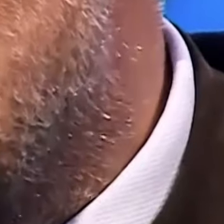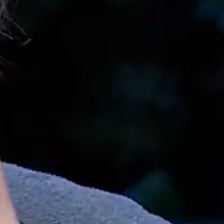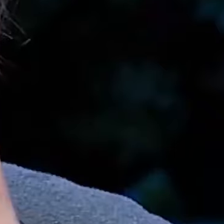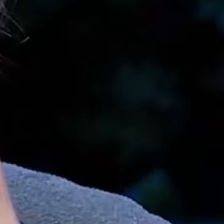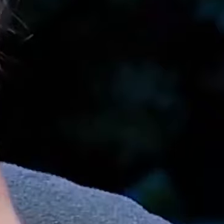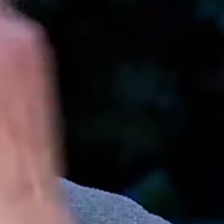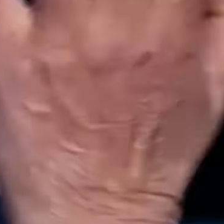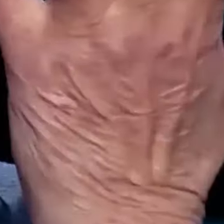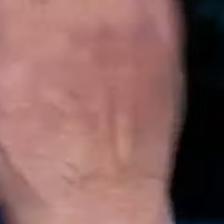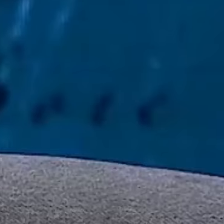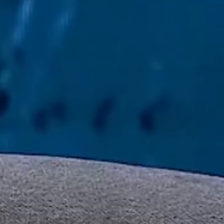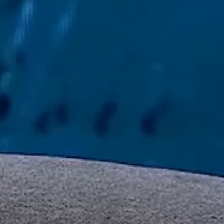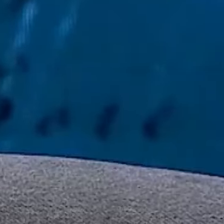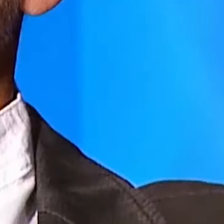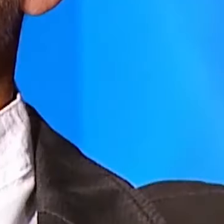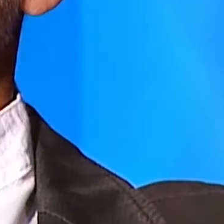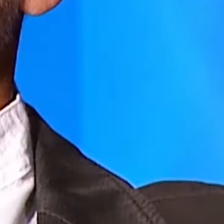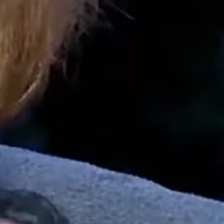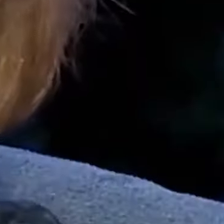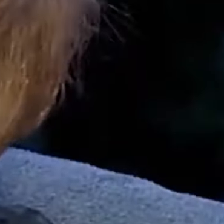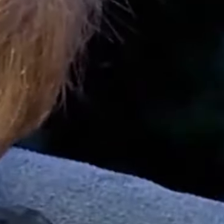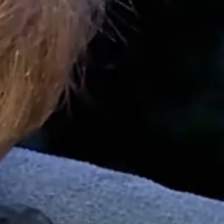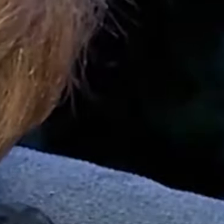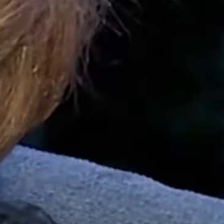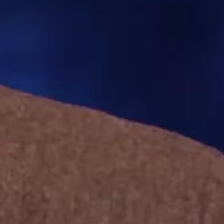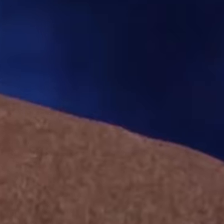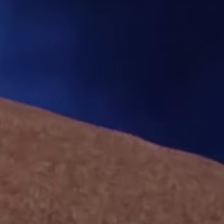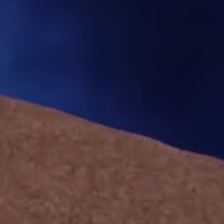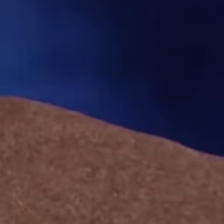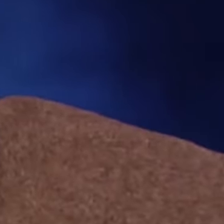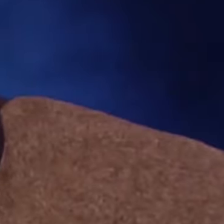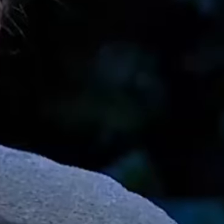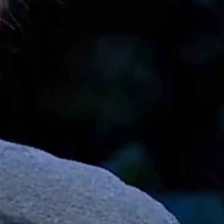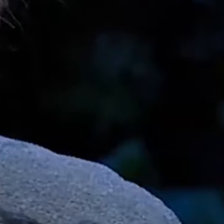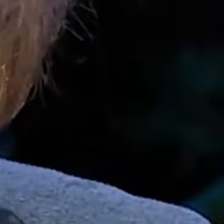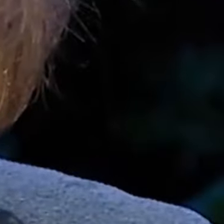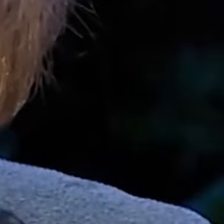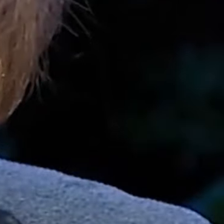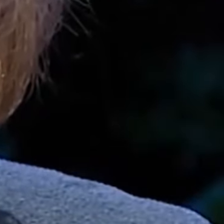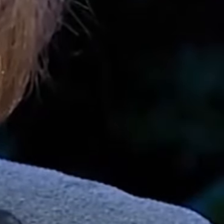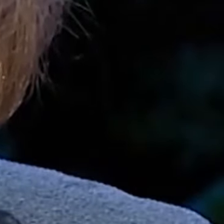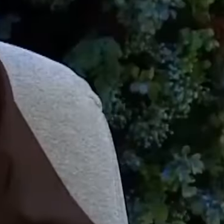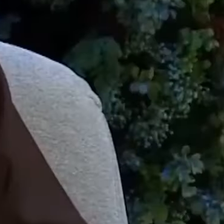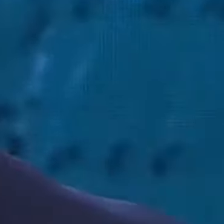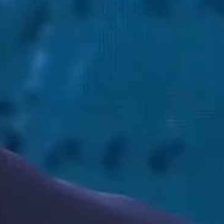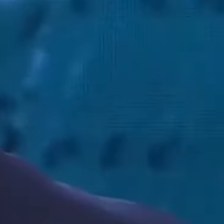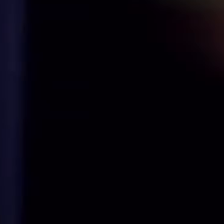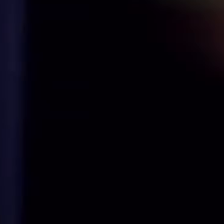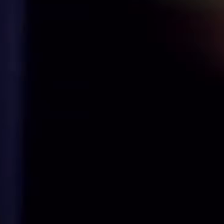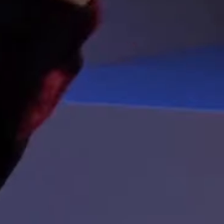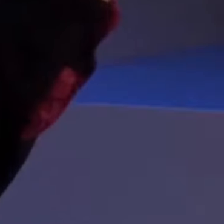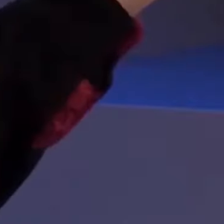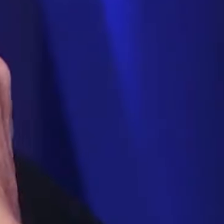любить людей? А ведь есть любовь Бога. Вот самое ужасное, если он перестанет любить тех, кого создан. О